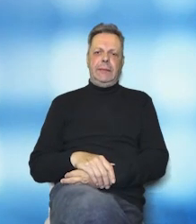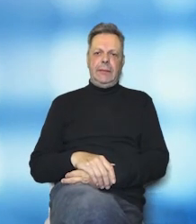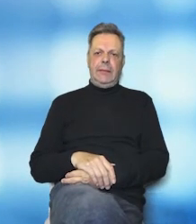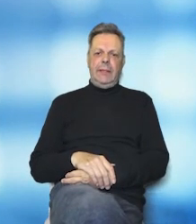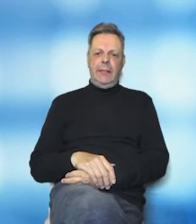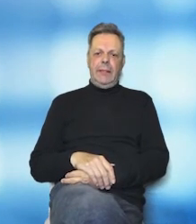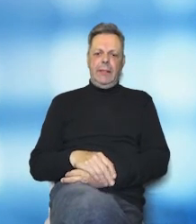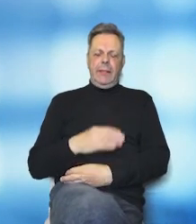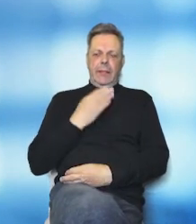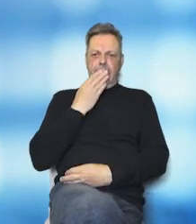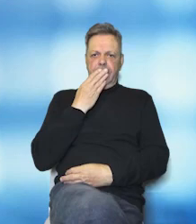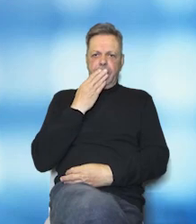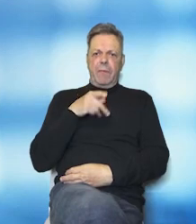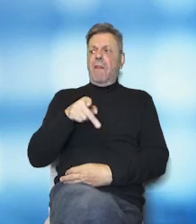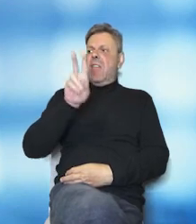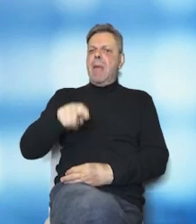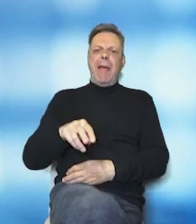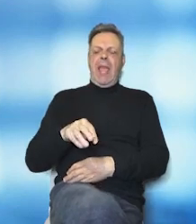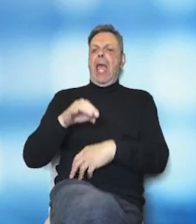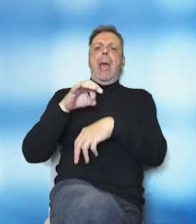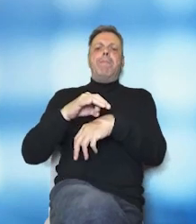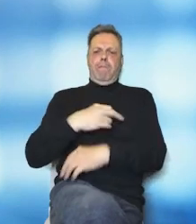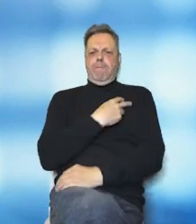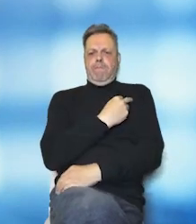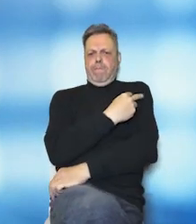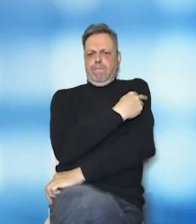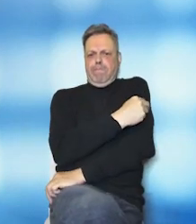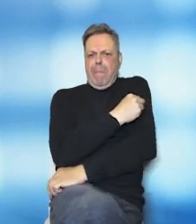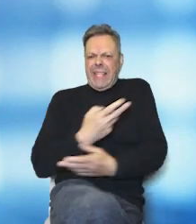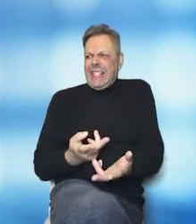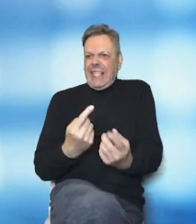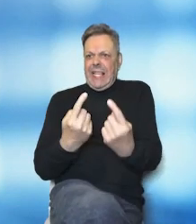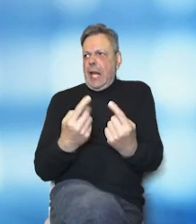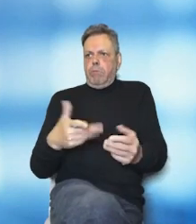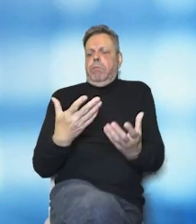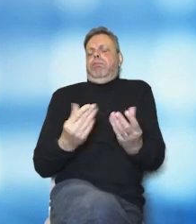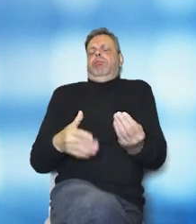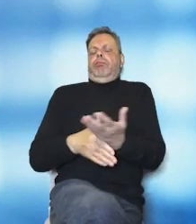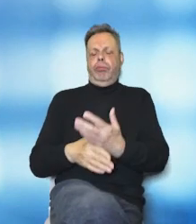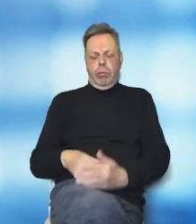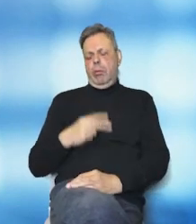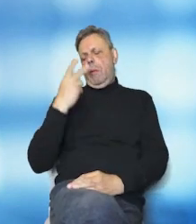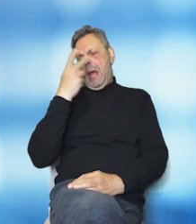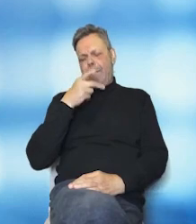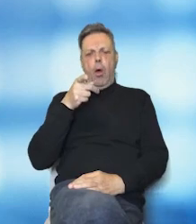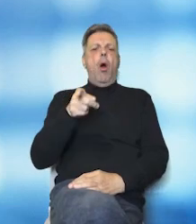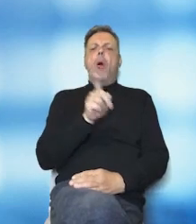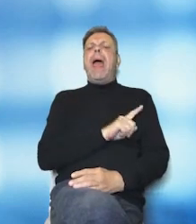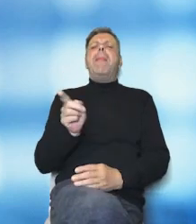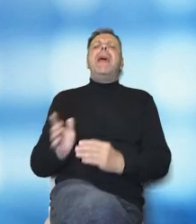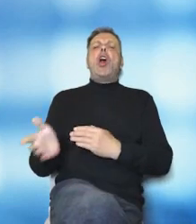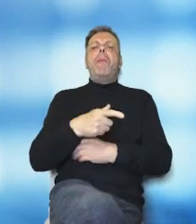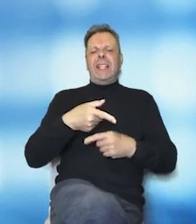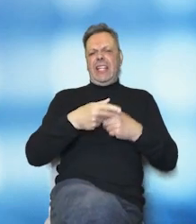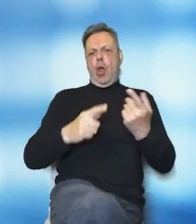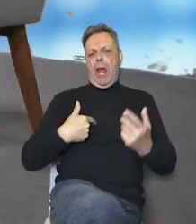Znači, imate medicinsku sestru koja vam je od velike pomoći. Naravno, ona je nezaobilazni dio naše tijela. I čak